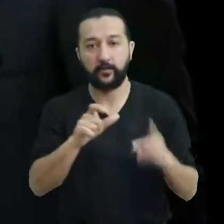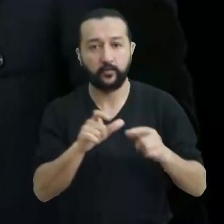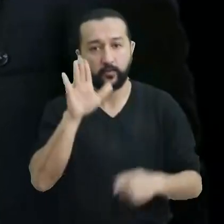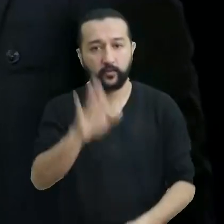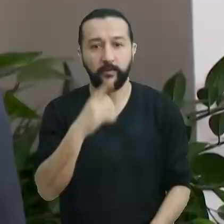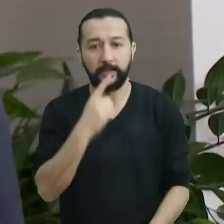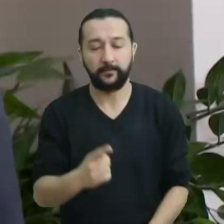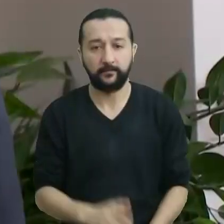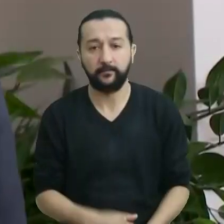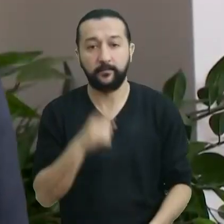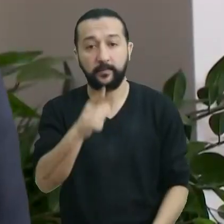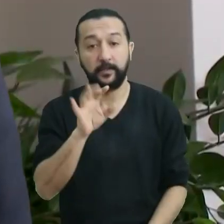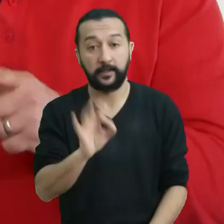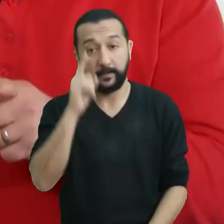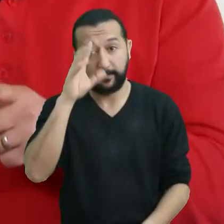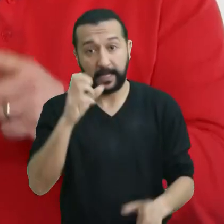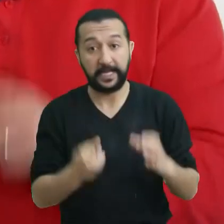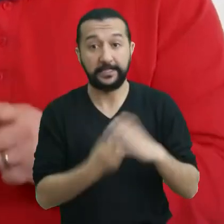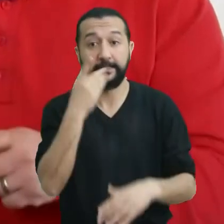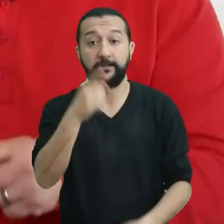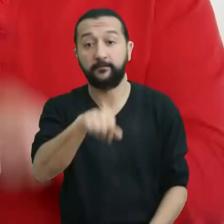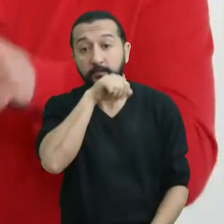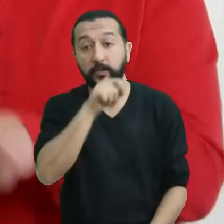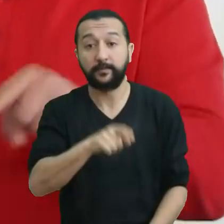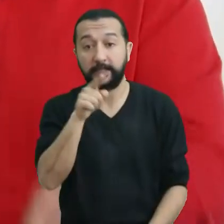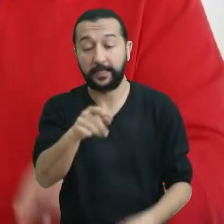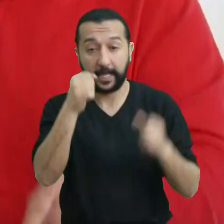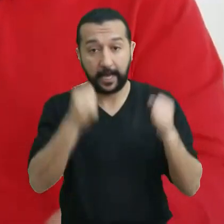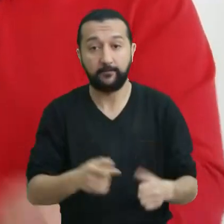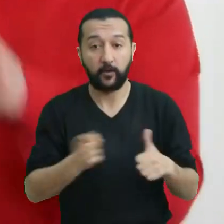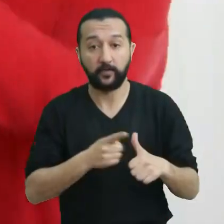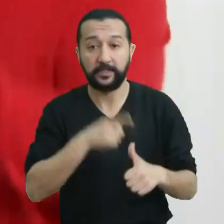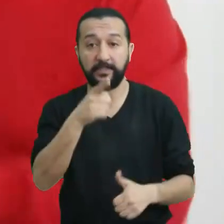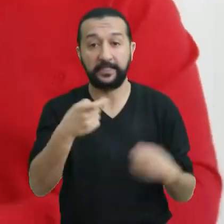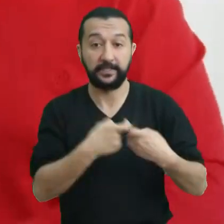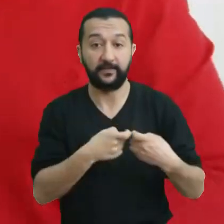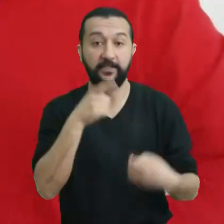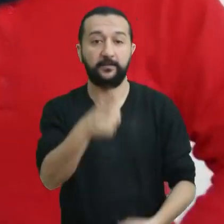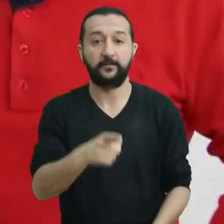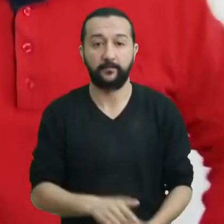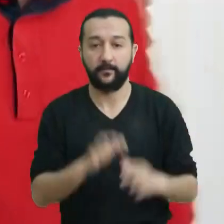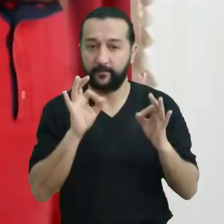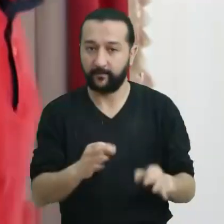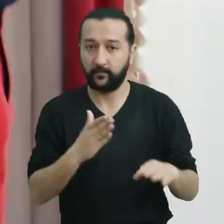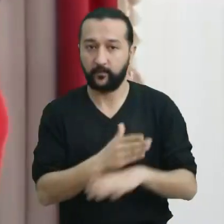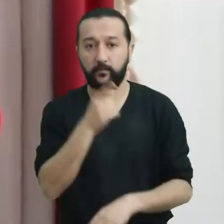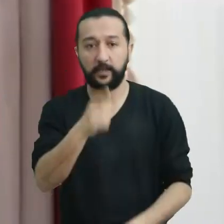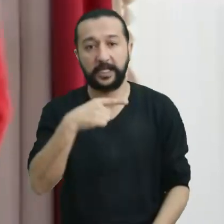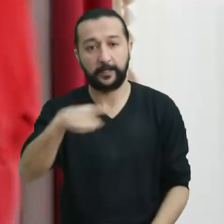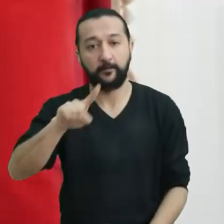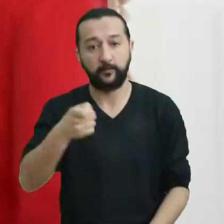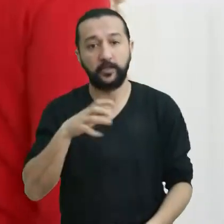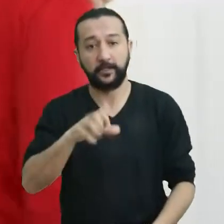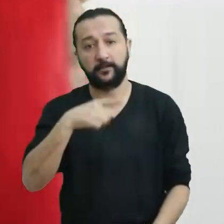Şükrü! Ha bu belaları başımıza sen açtın... ...kalıp en ön cephede sen savaşacaksın. Evet Şükrü. Git bul